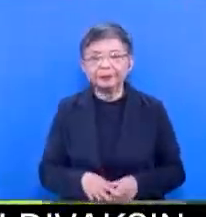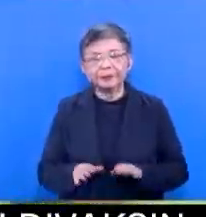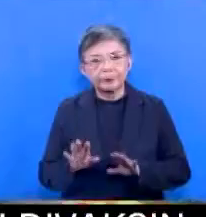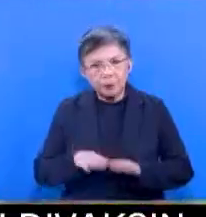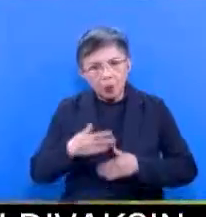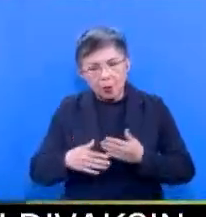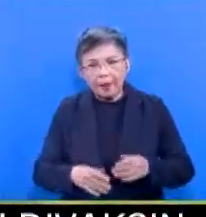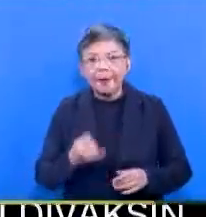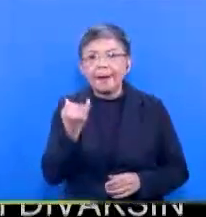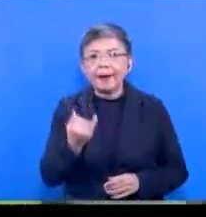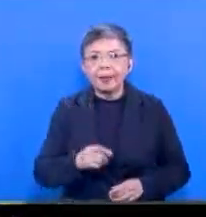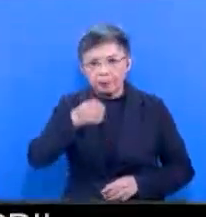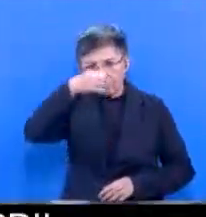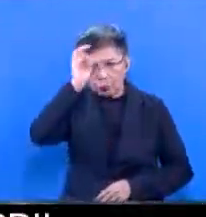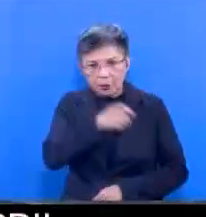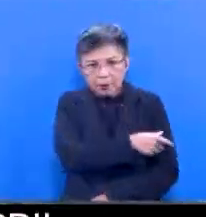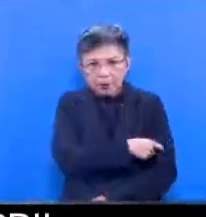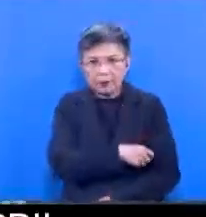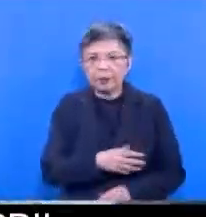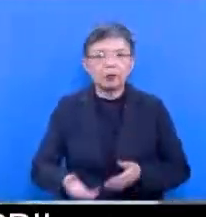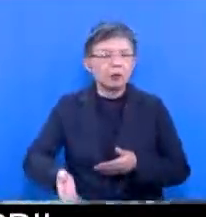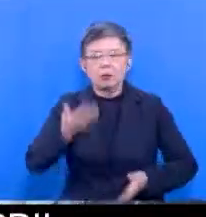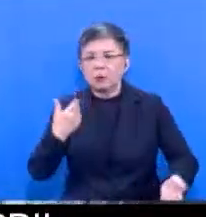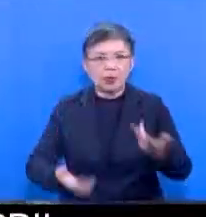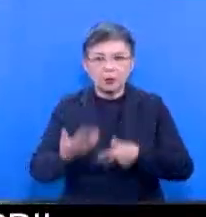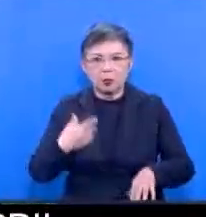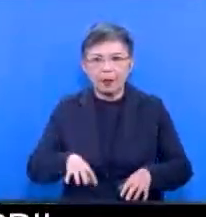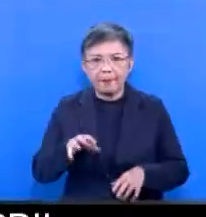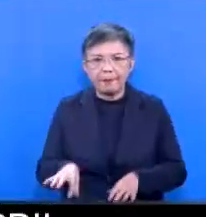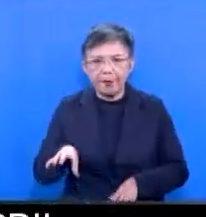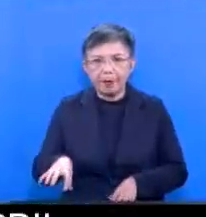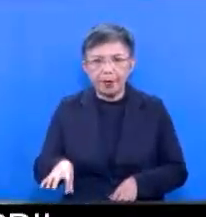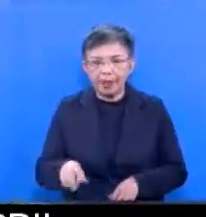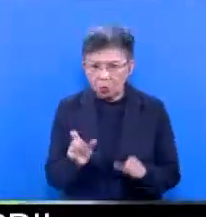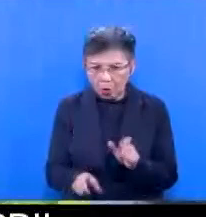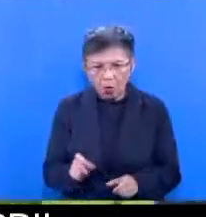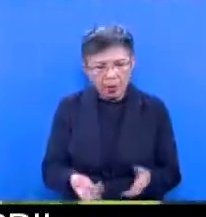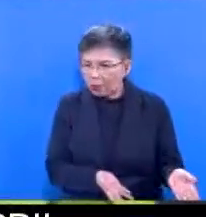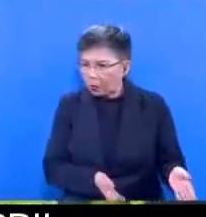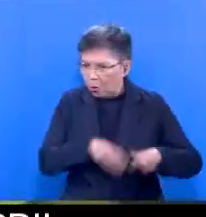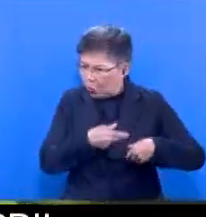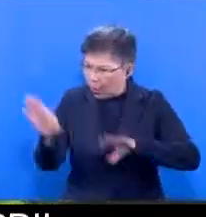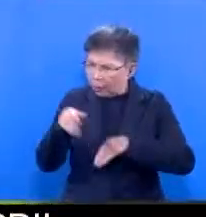rumah. Petugas kemudian mengeluarkan barang-barang milik penghuni rumah, termasuk penghuni rumah.